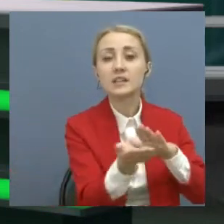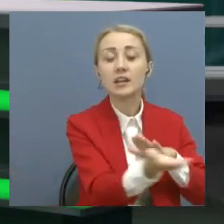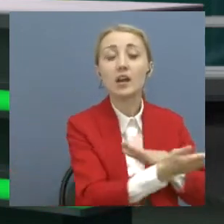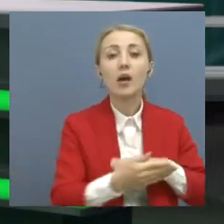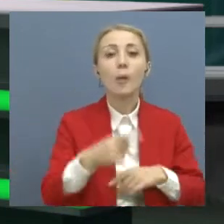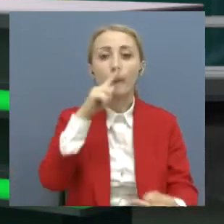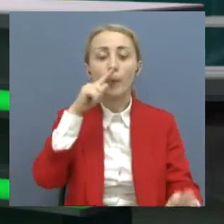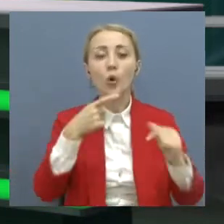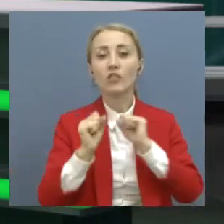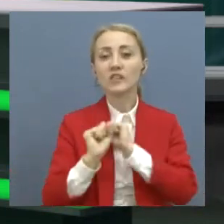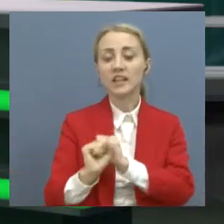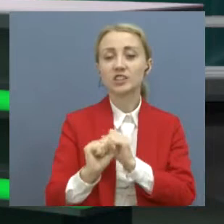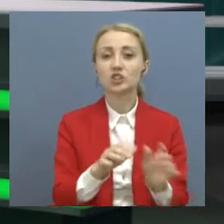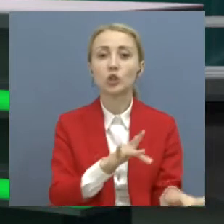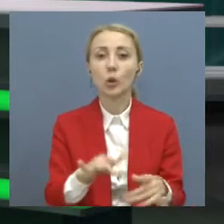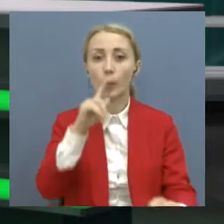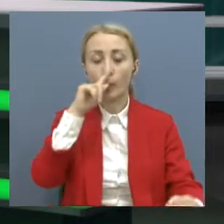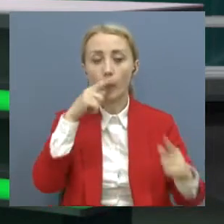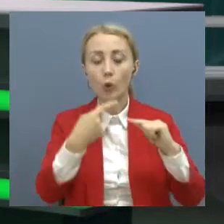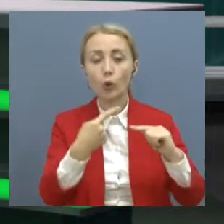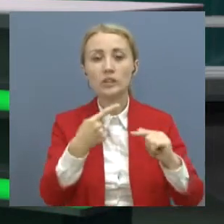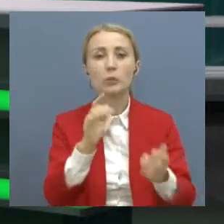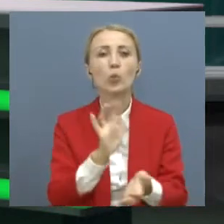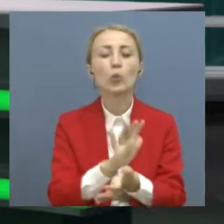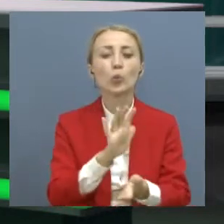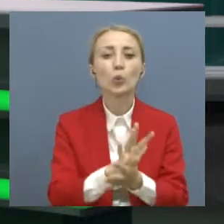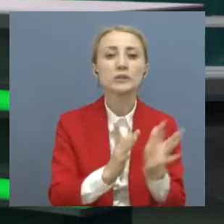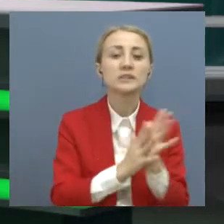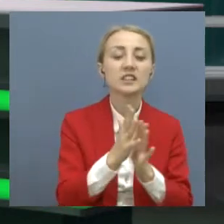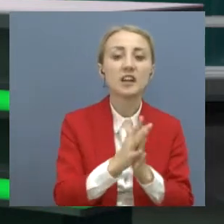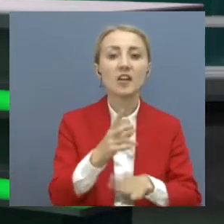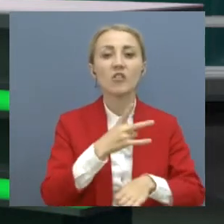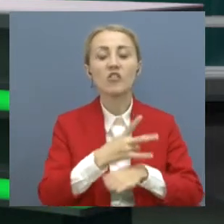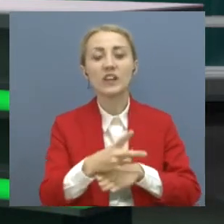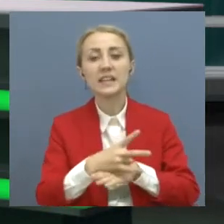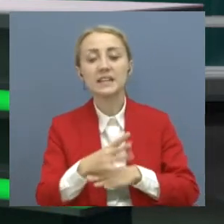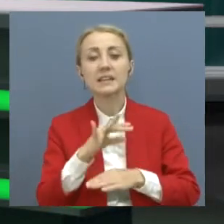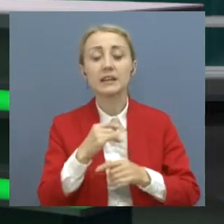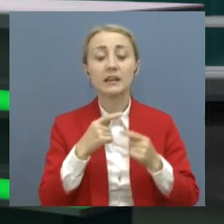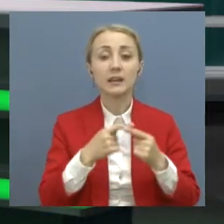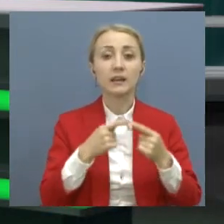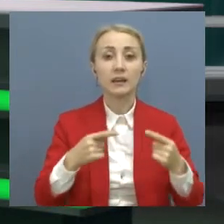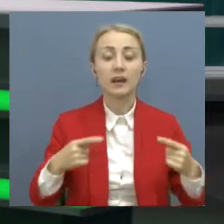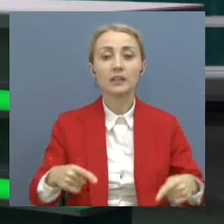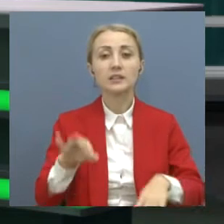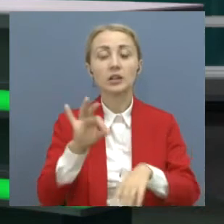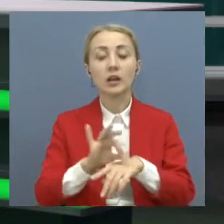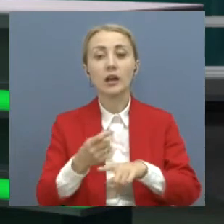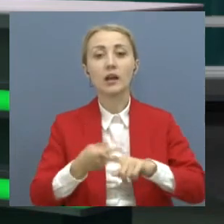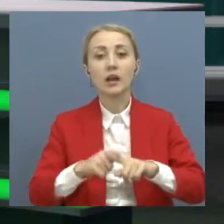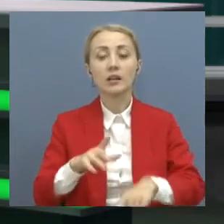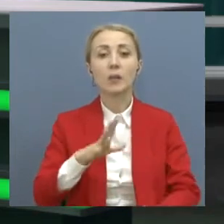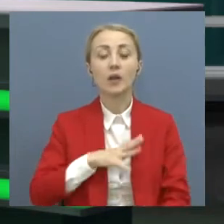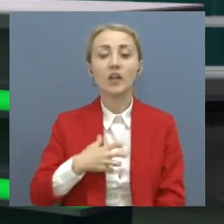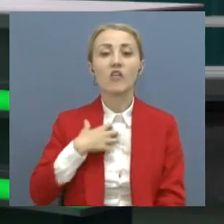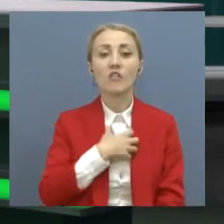30,3 миллиард теңге бөлінді. Жалпы ауыл шаруашылығын дамытуға биыл мемлекет тарапынан 7,5 миллиардтан астам қаржы